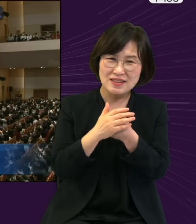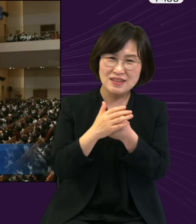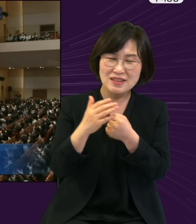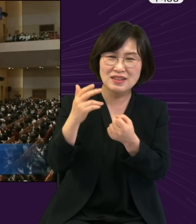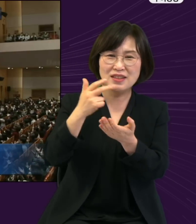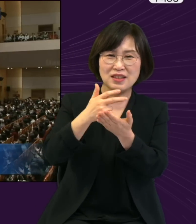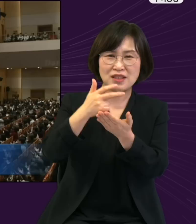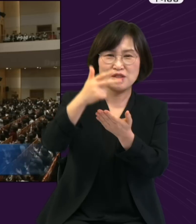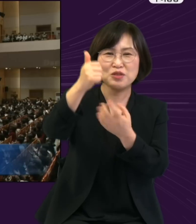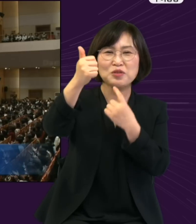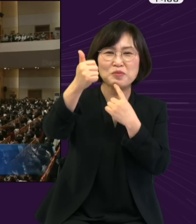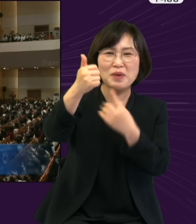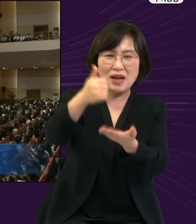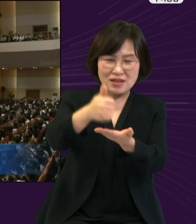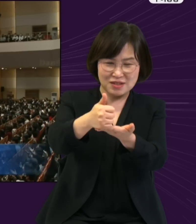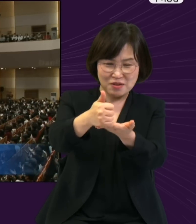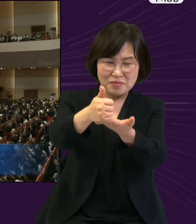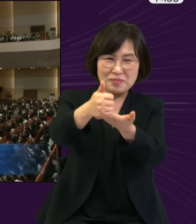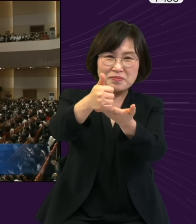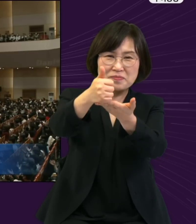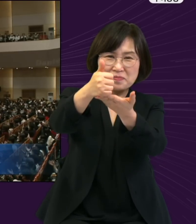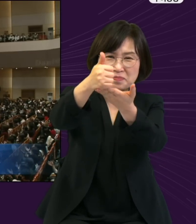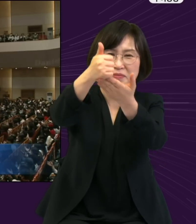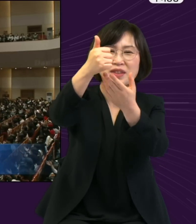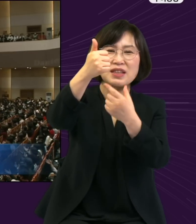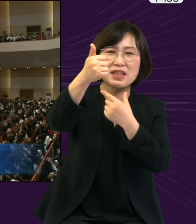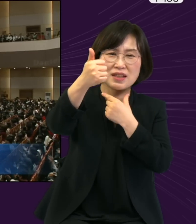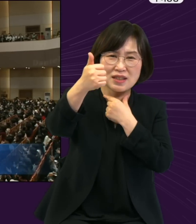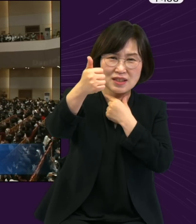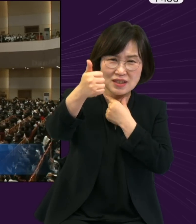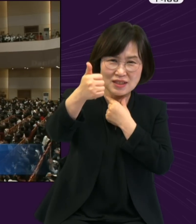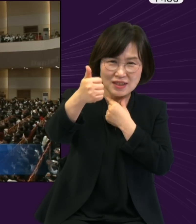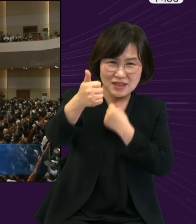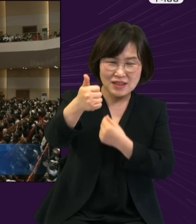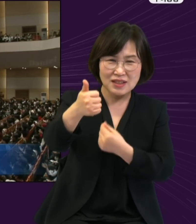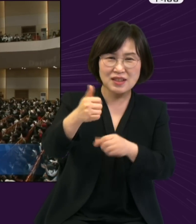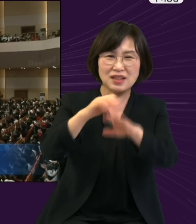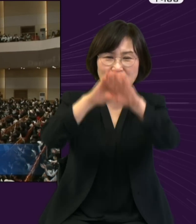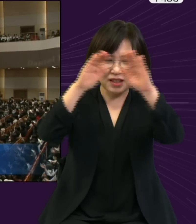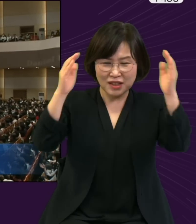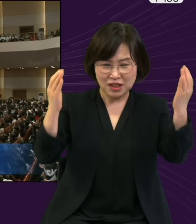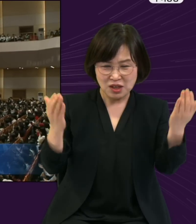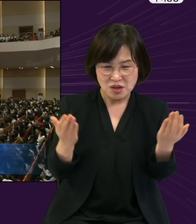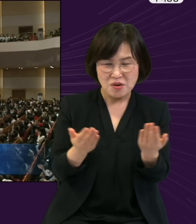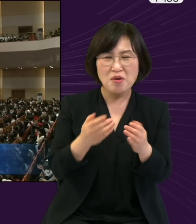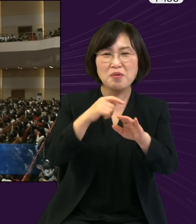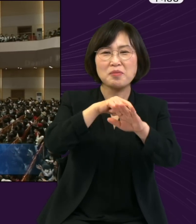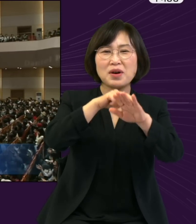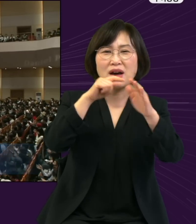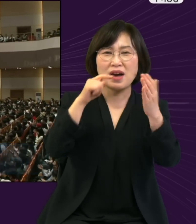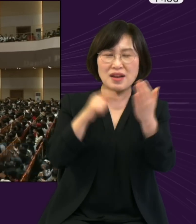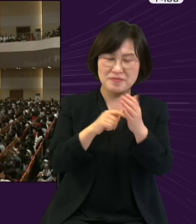주만 섬기니 온 마음 다해.